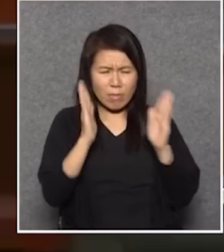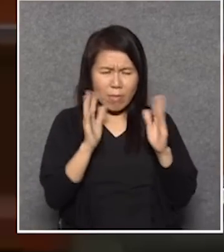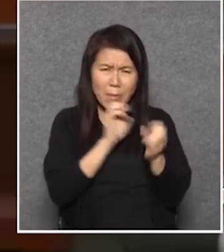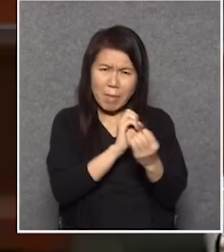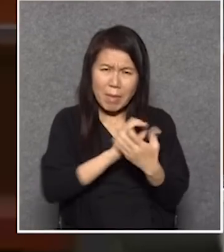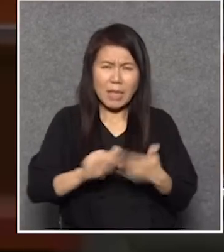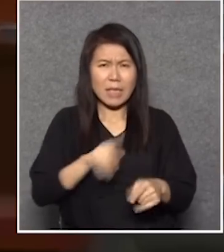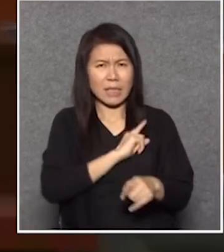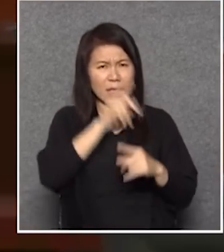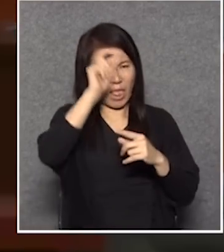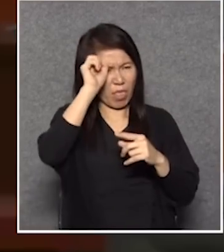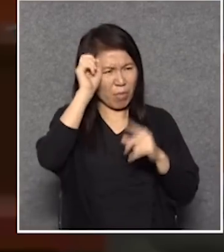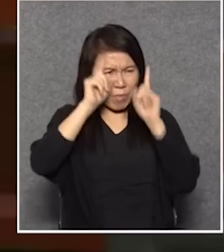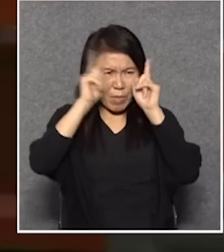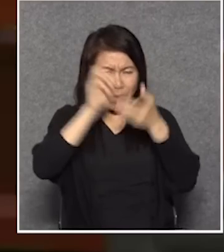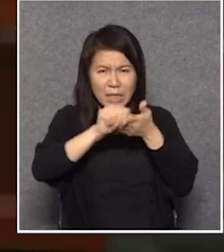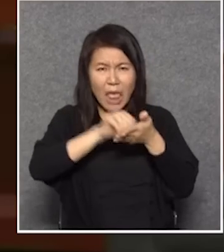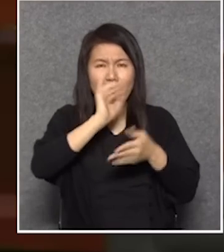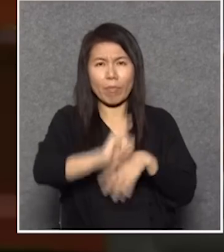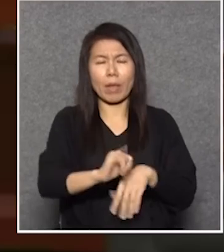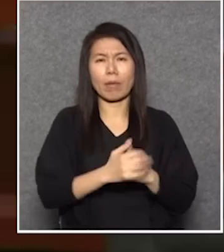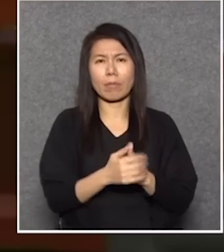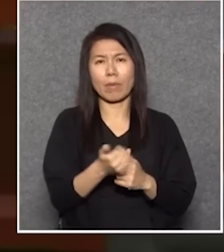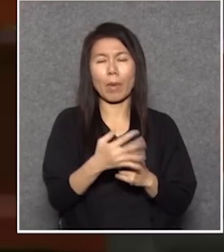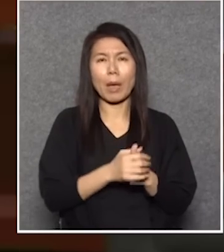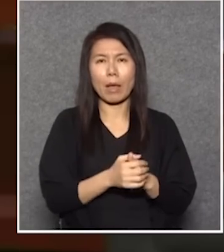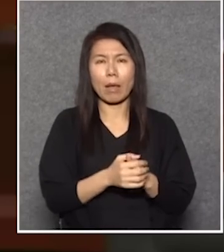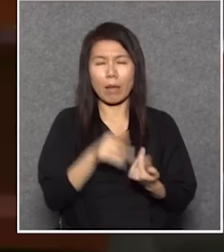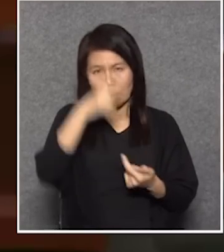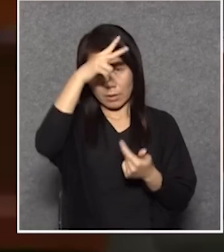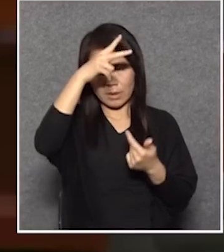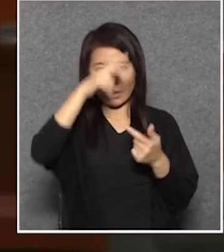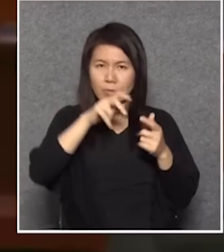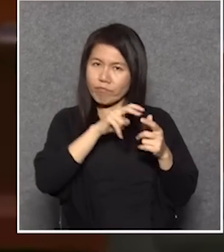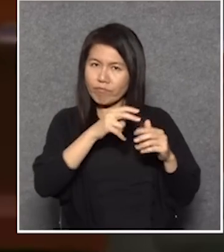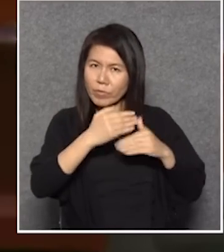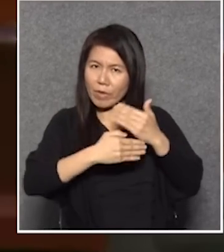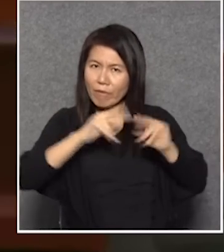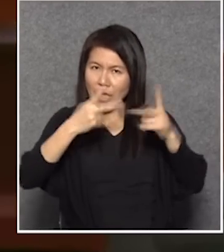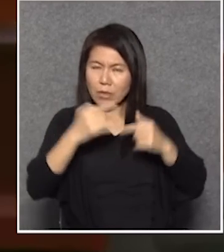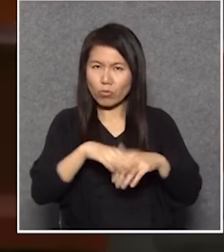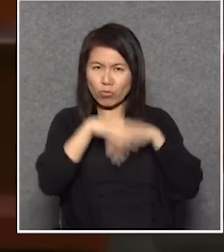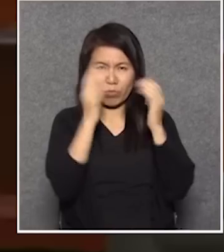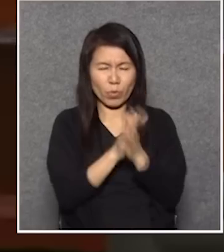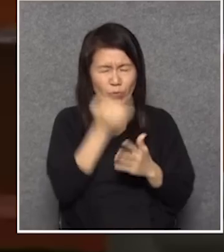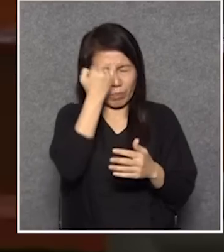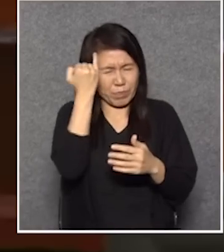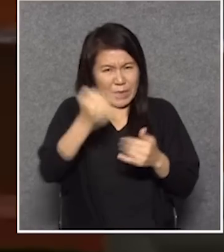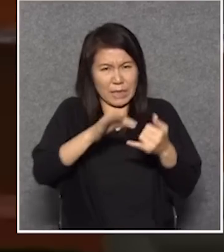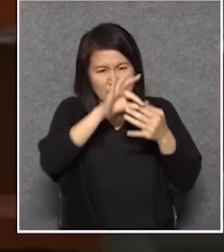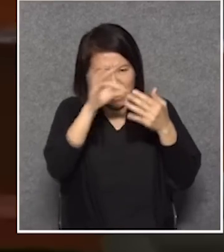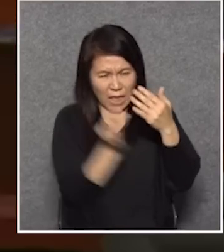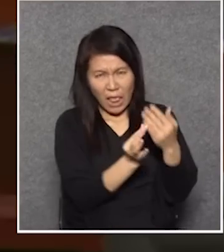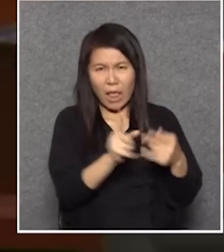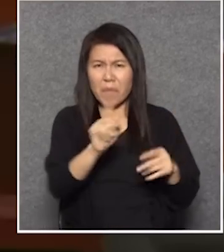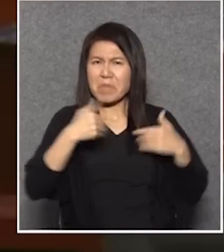説話噶嘛，係咪？即係仲有對個政治形勢完全都落後嘅，係嘛？即係仲有咩資格